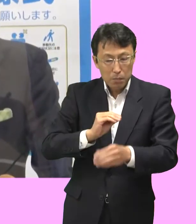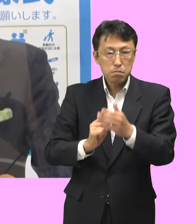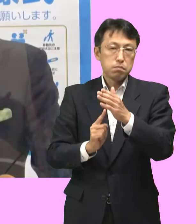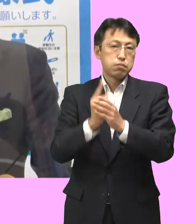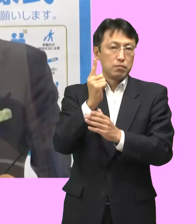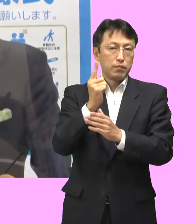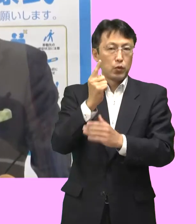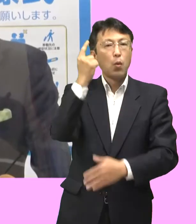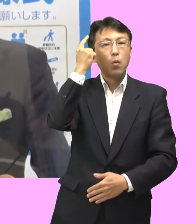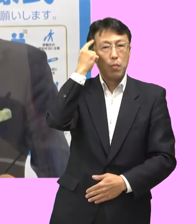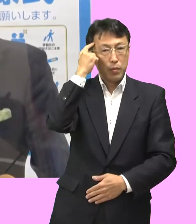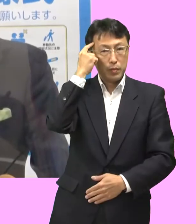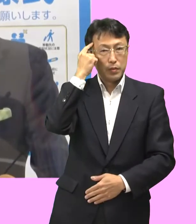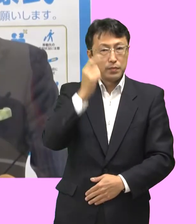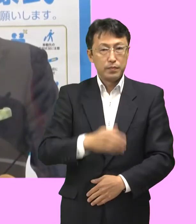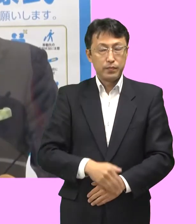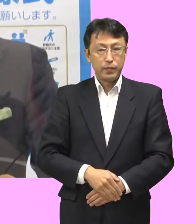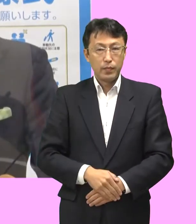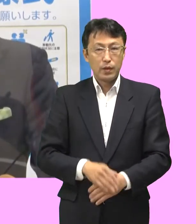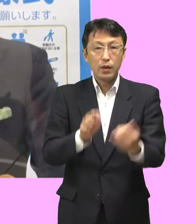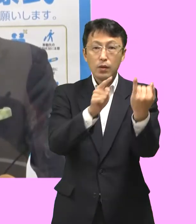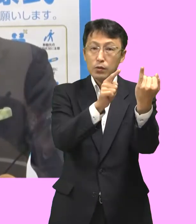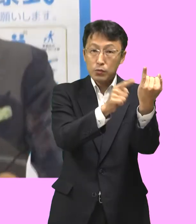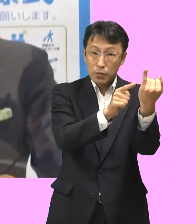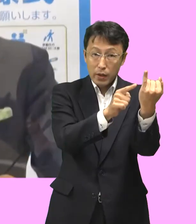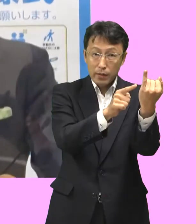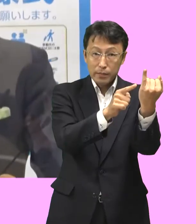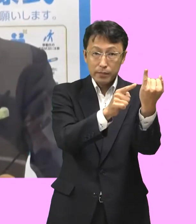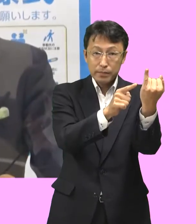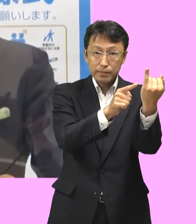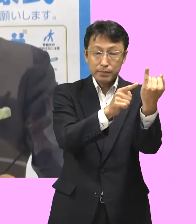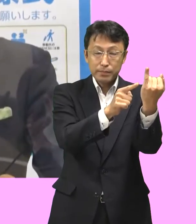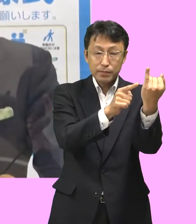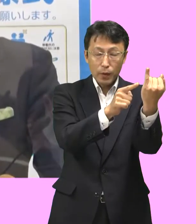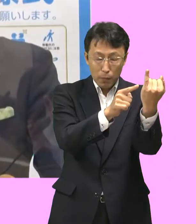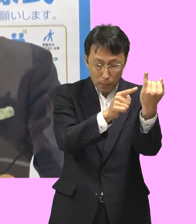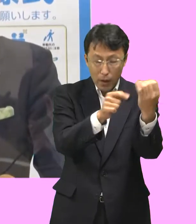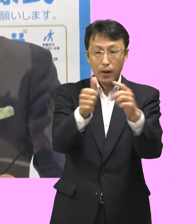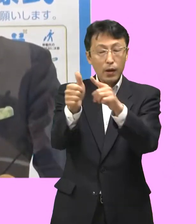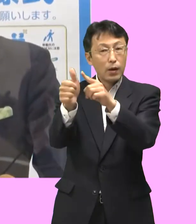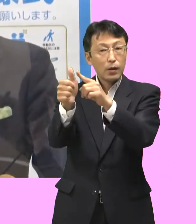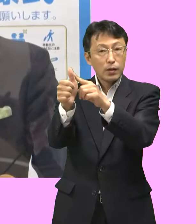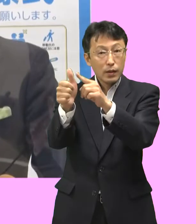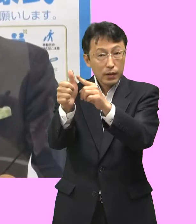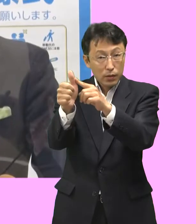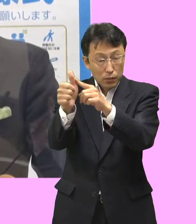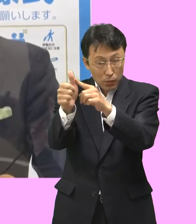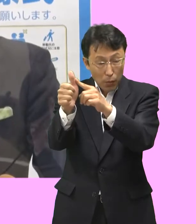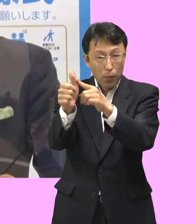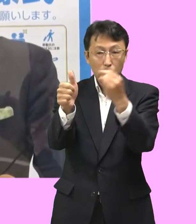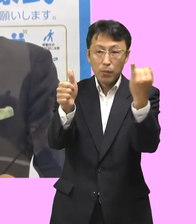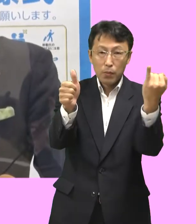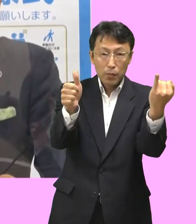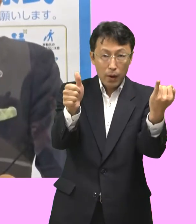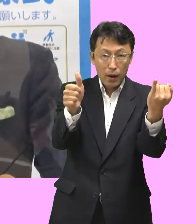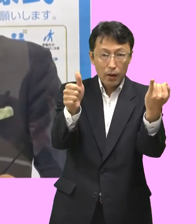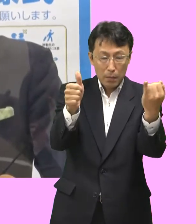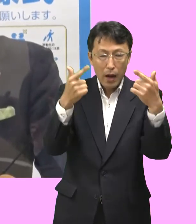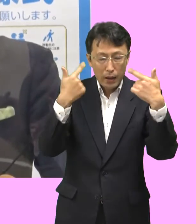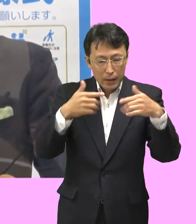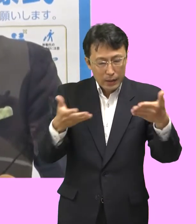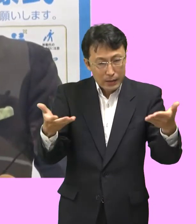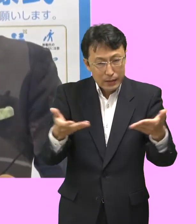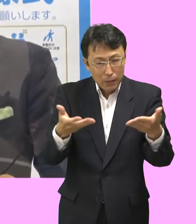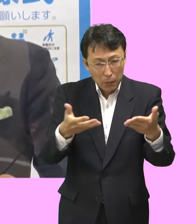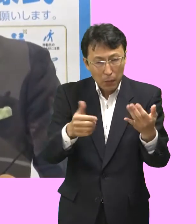して、32例目の女性の方は、この31例目の、男性の、非常に一番身